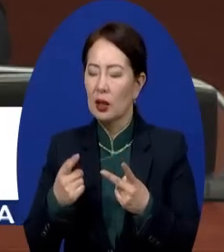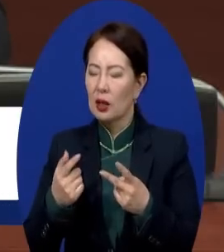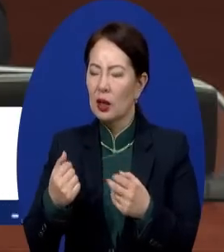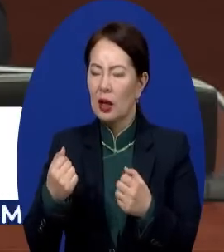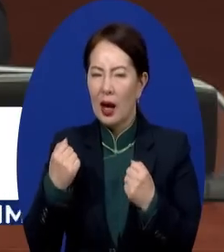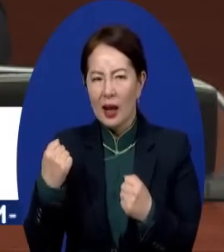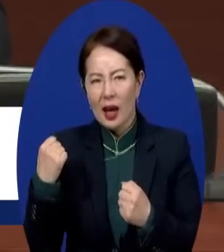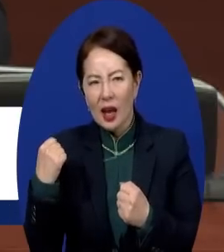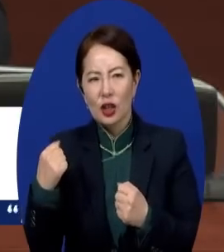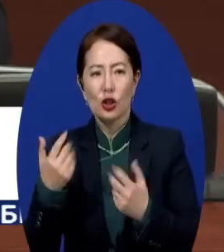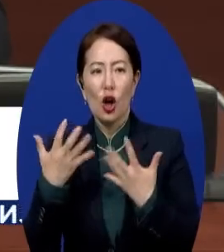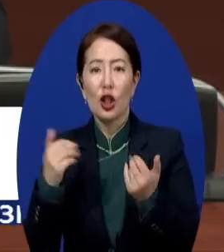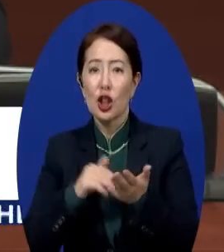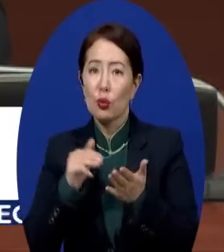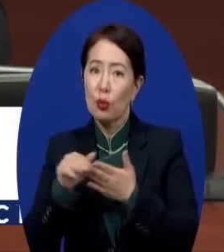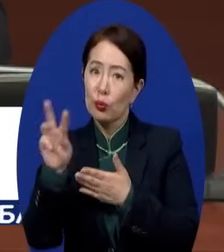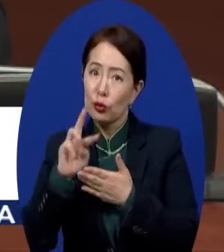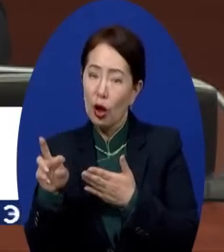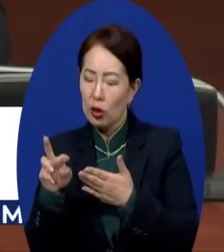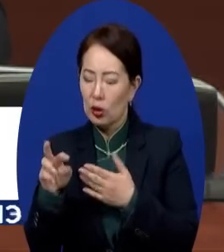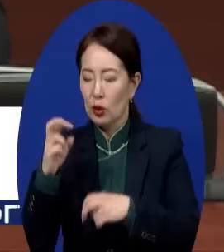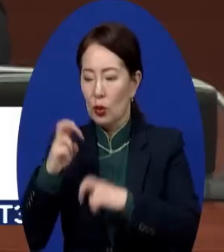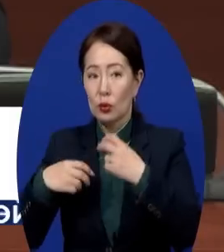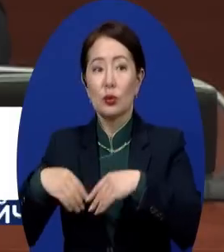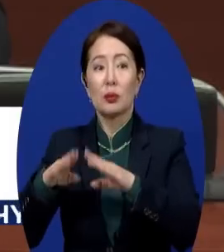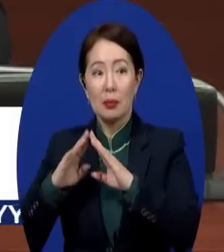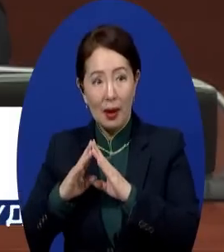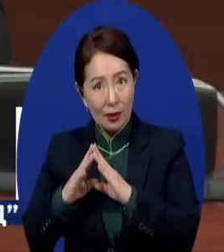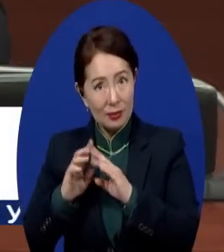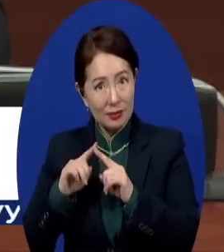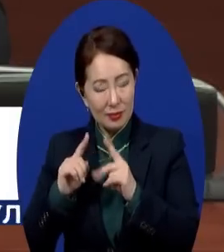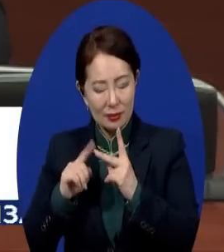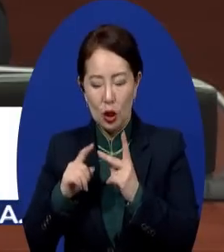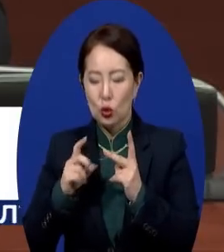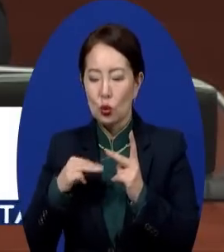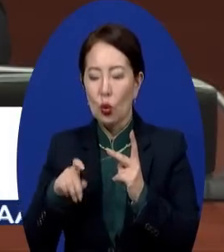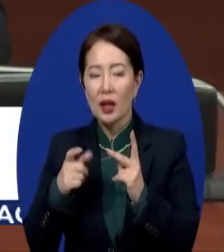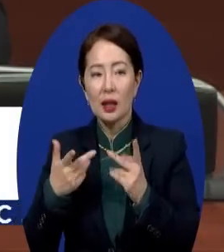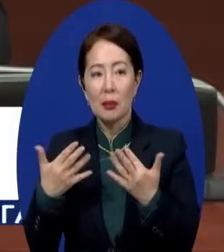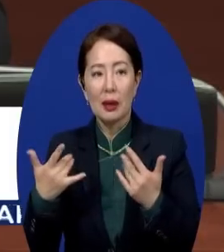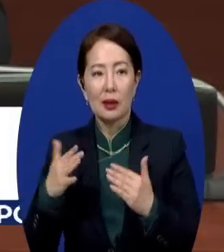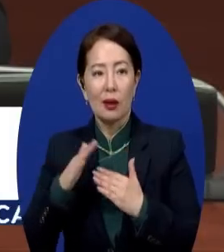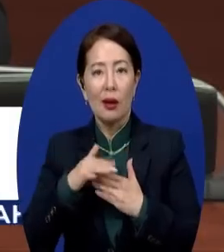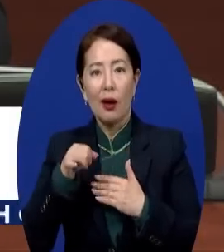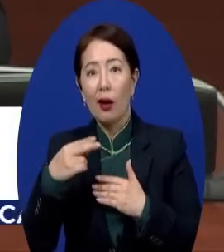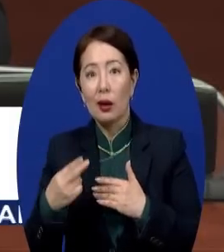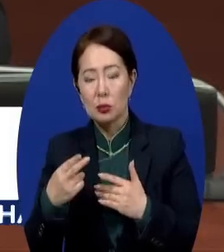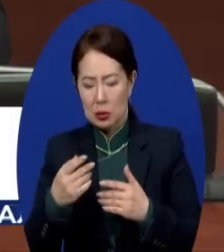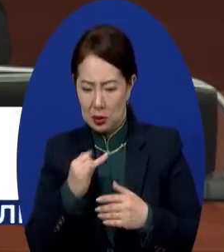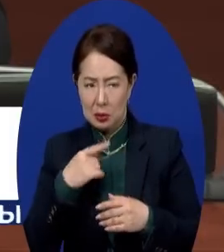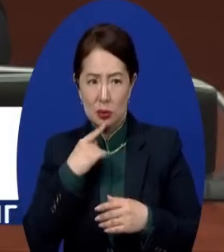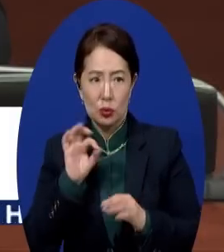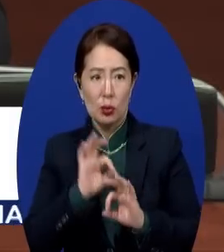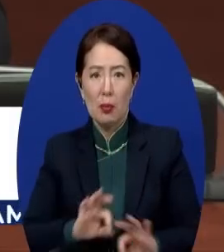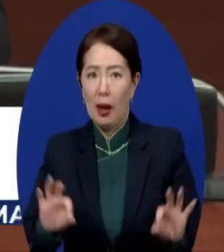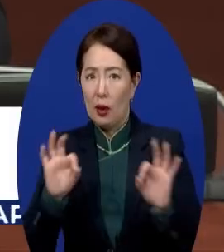доллараар өндөр өртөг зардалтай үйлдвэр байгуулдаг. Тэгээд түүхийн эдэрээ таг суух юм бол энэ шиг хэцүү юм байхгүй шүү дээ. Би өмнөдөө